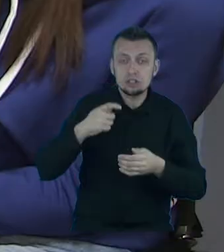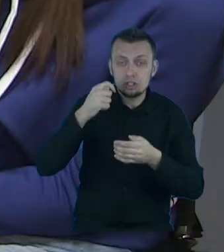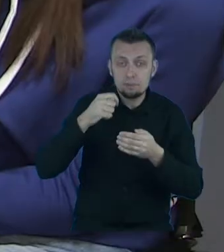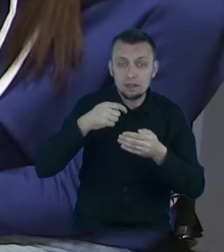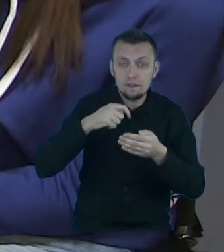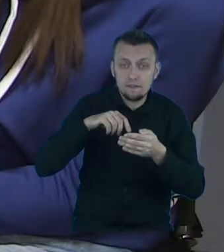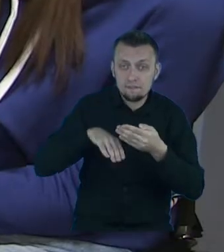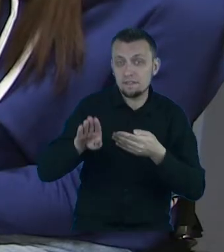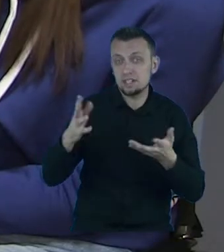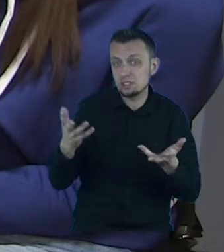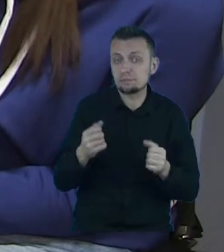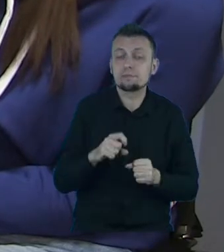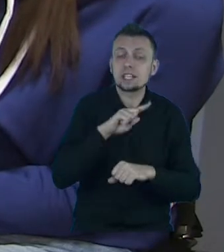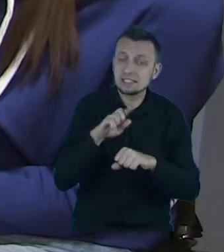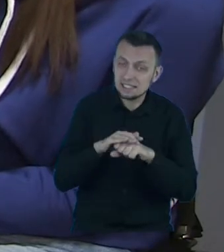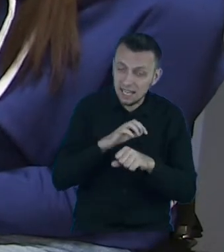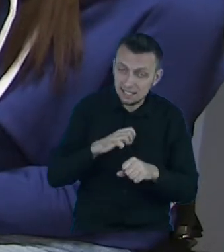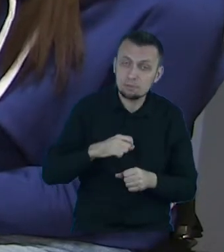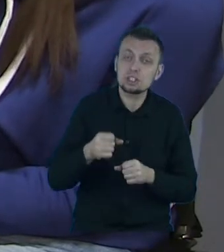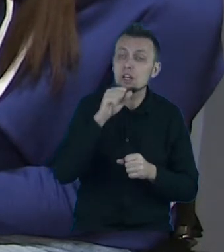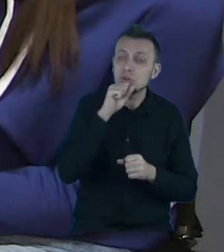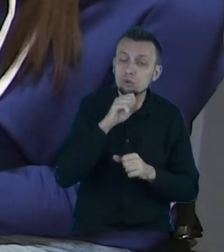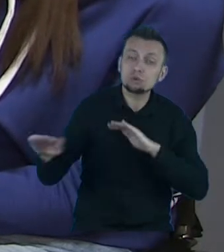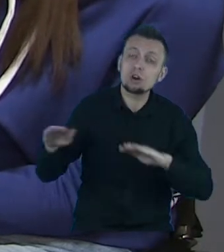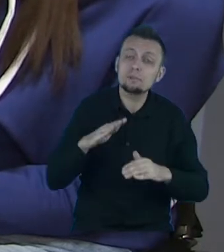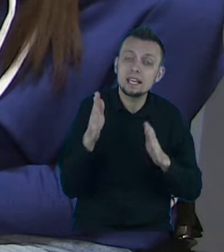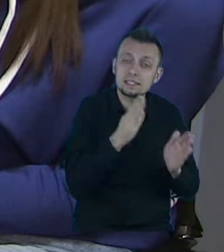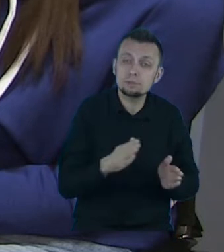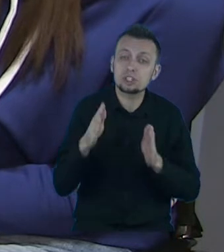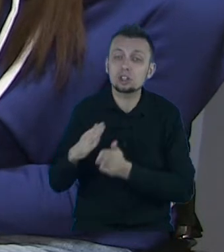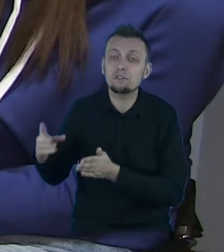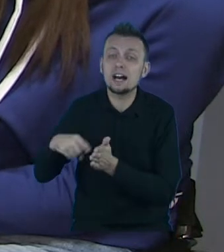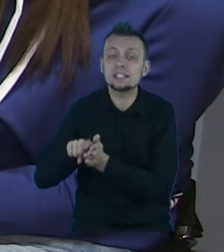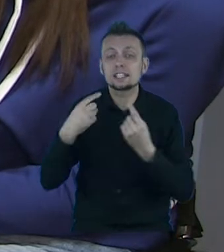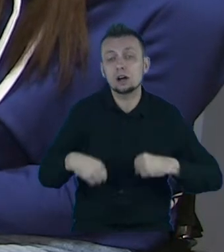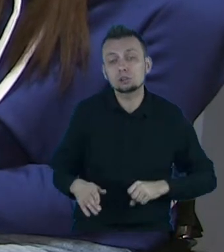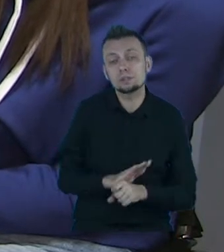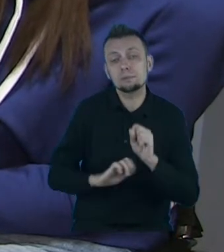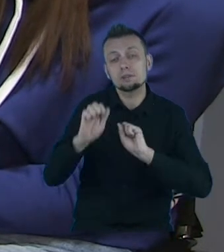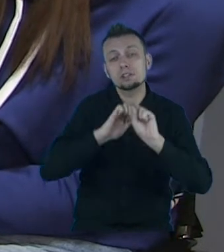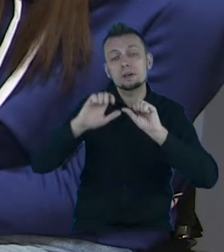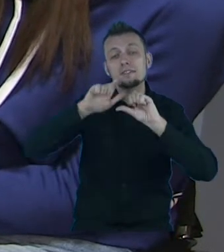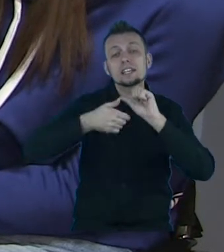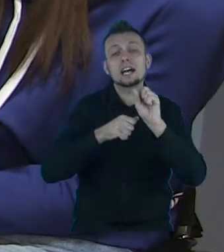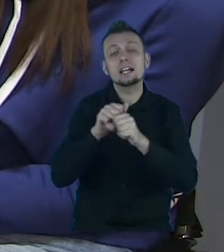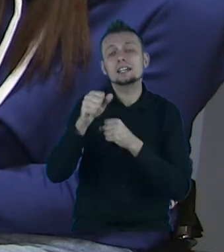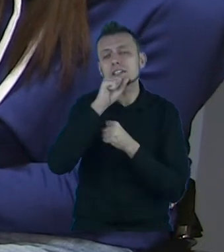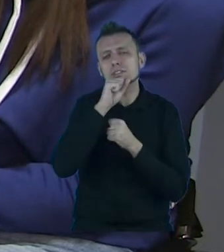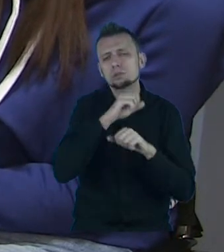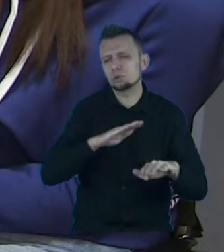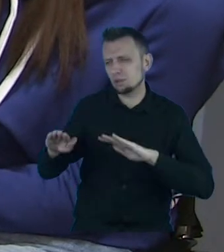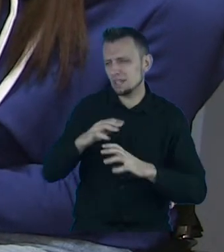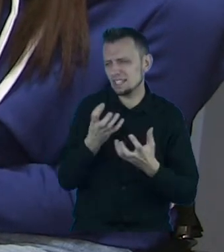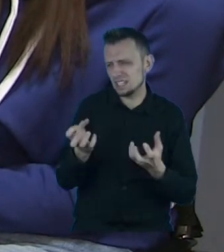miejsc przystosowanych, natomiast znajdą się również takie miejsca niestety, gdzie po prostu to przystosowanie na pierwszy rzut oka wydaje się, że jest, a